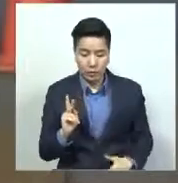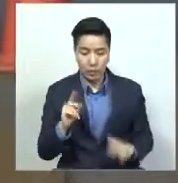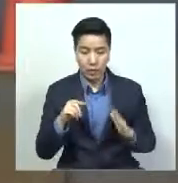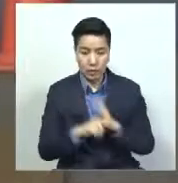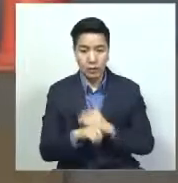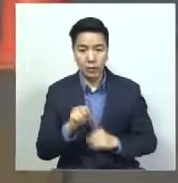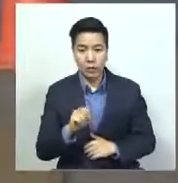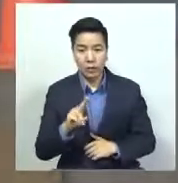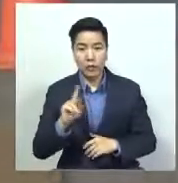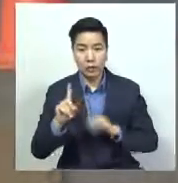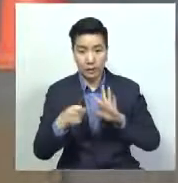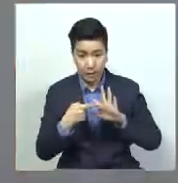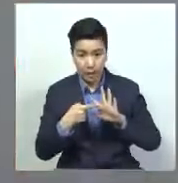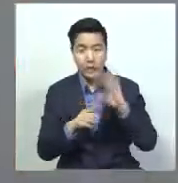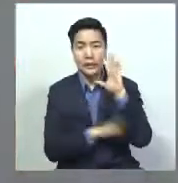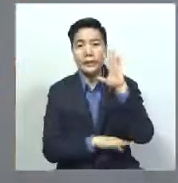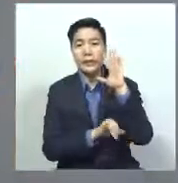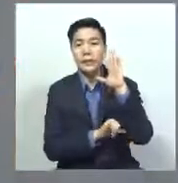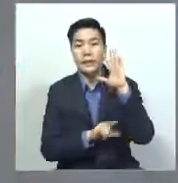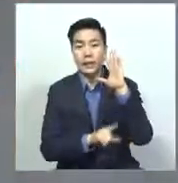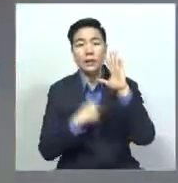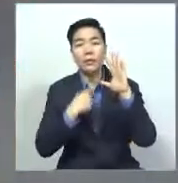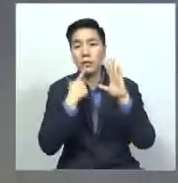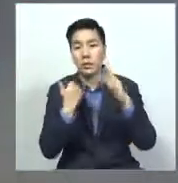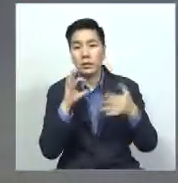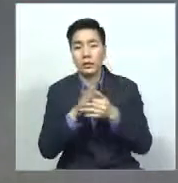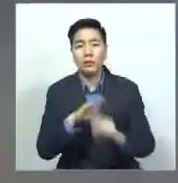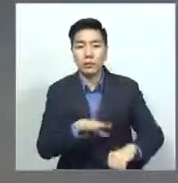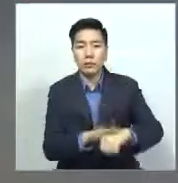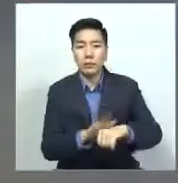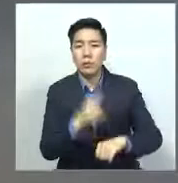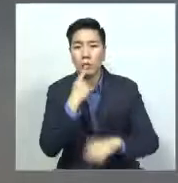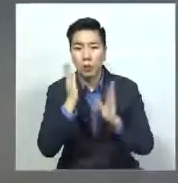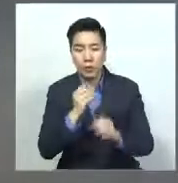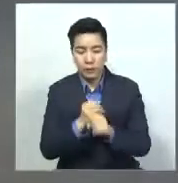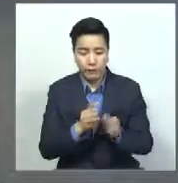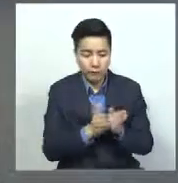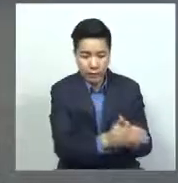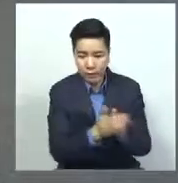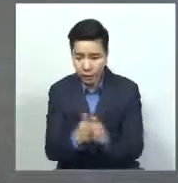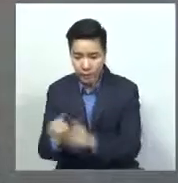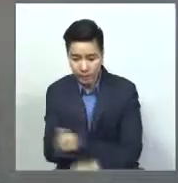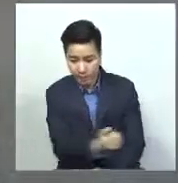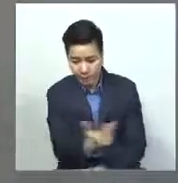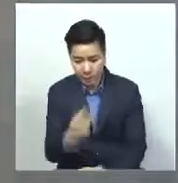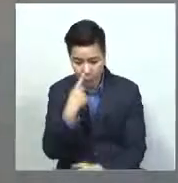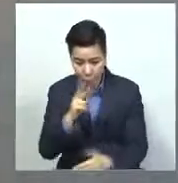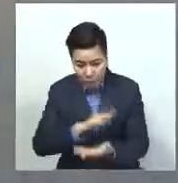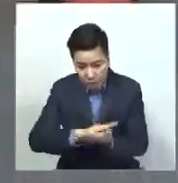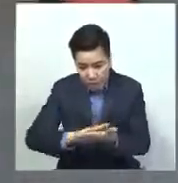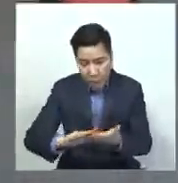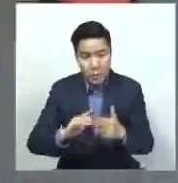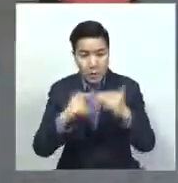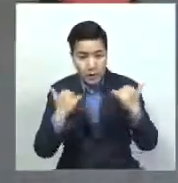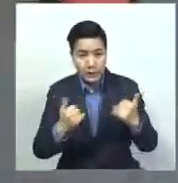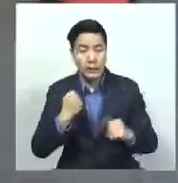ดีผู้บังคับการตำรวจภูธรจังหวัดยะลาเน้นย้ำไปเลยนะคะเน้นกับเจ้าหน้าที่กำลัง3ฝ่ายเลยว่าให้ควบคุมพื้นที่ความปลอด